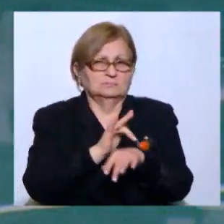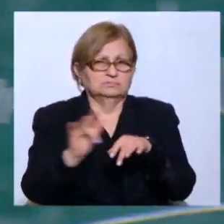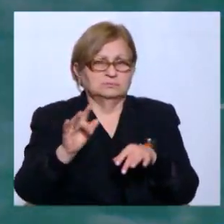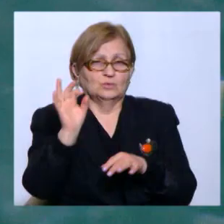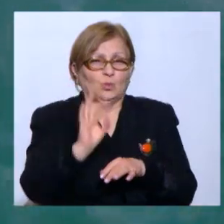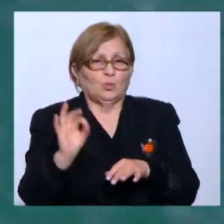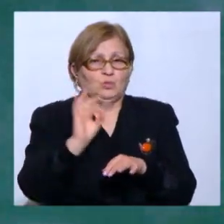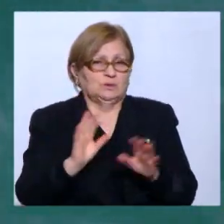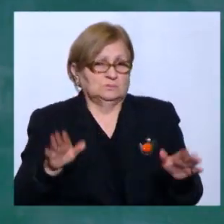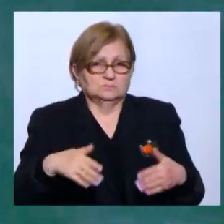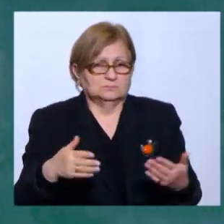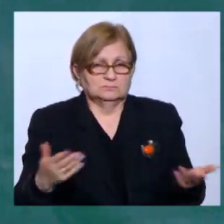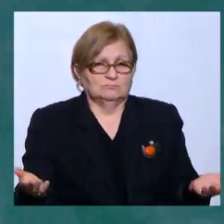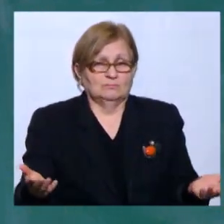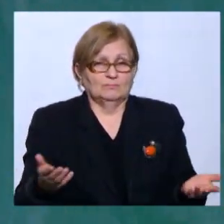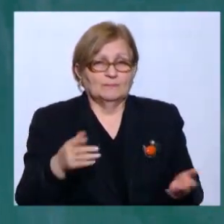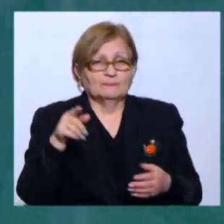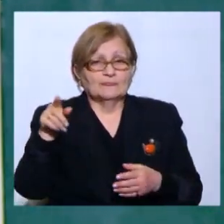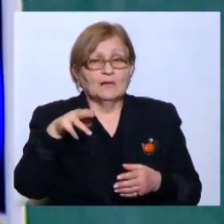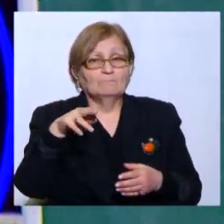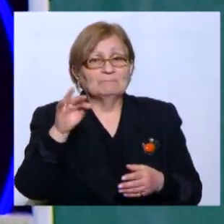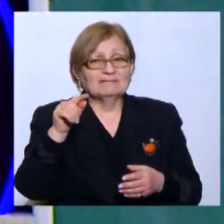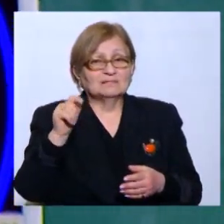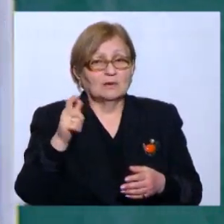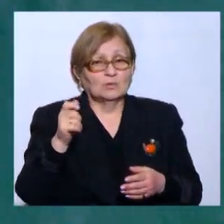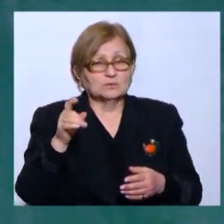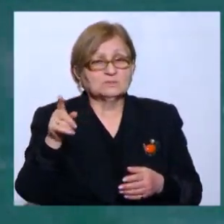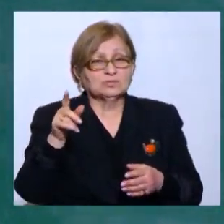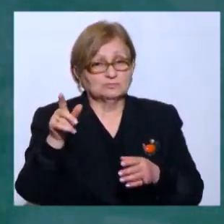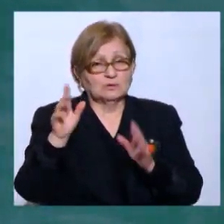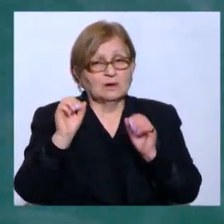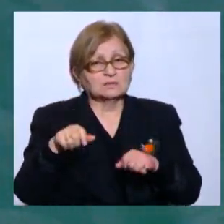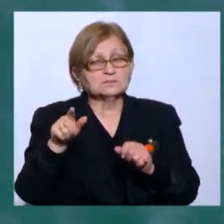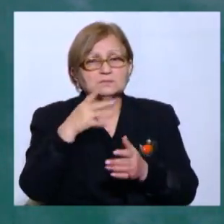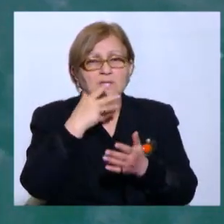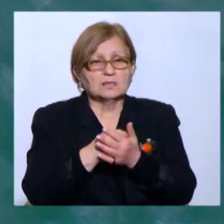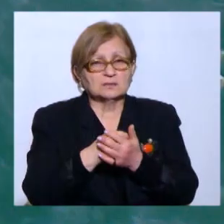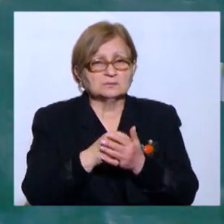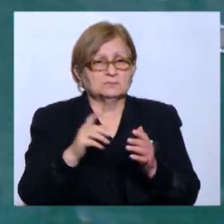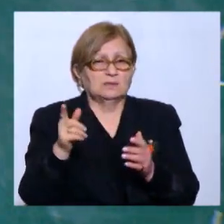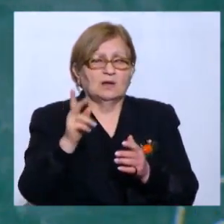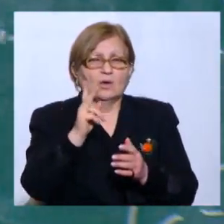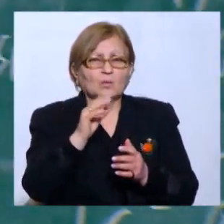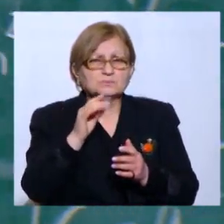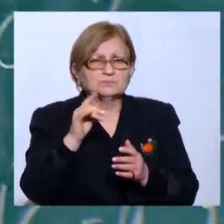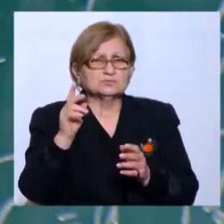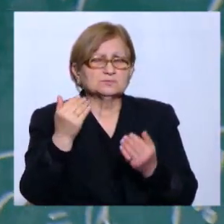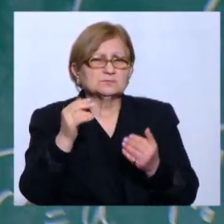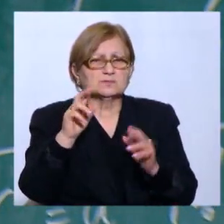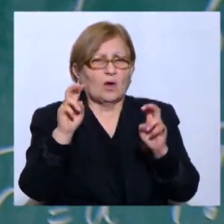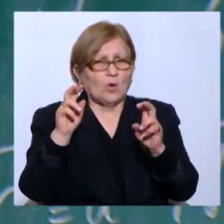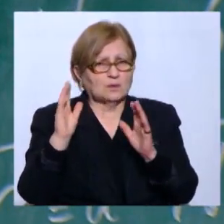0. ანუ პითაგორის თეორემა არის ერთი კერძო შემთხვევა კოსინუსების თეორემის, ანუ კოსინუს თეორემას შეგვიძლია